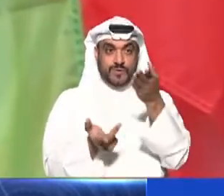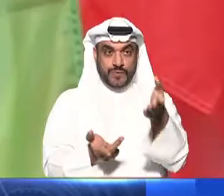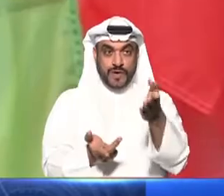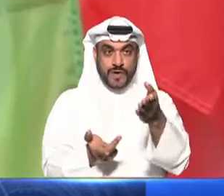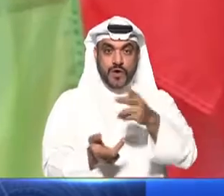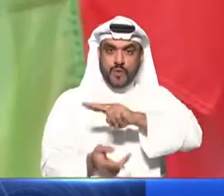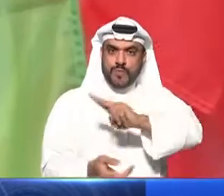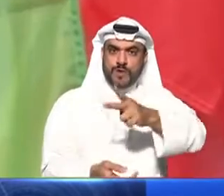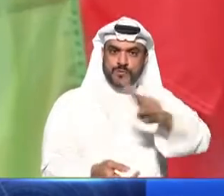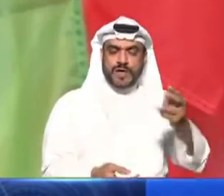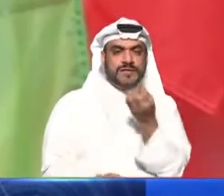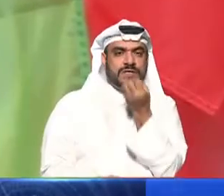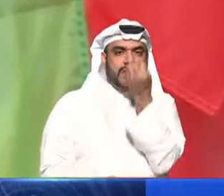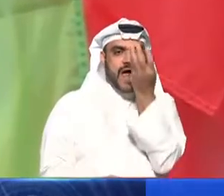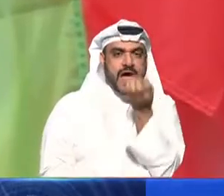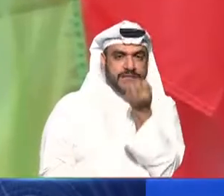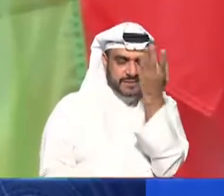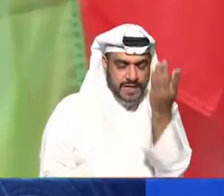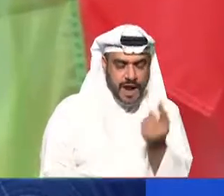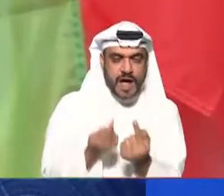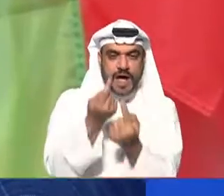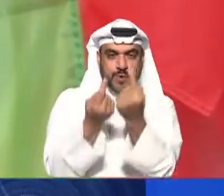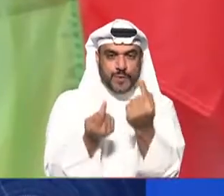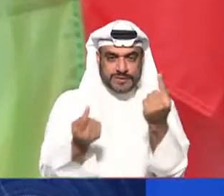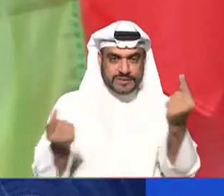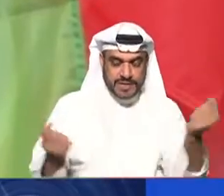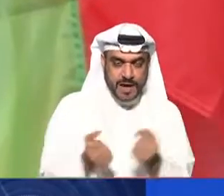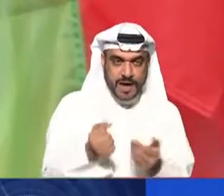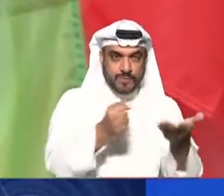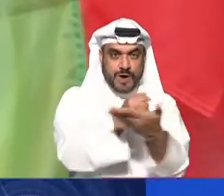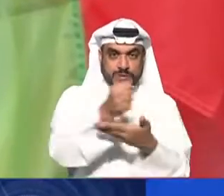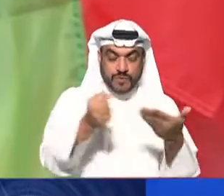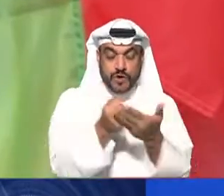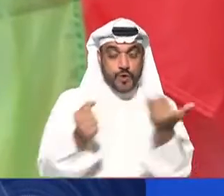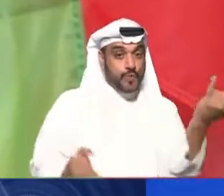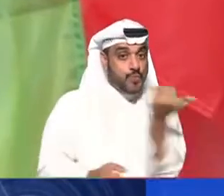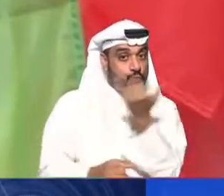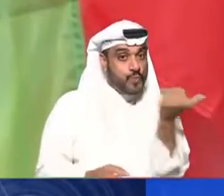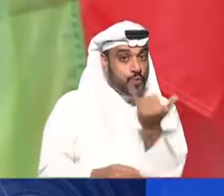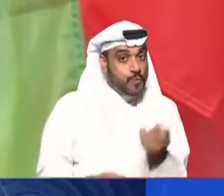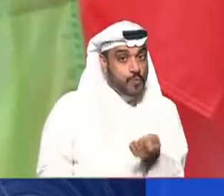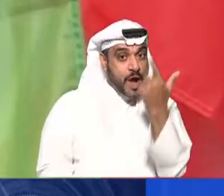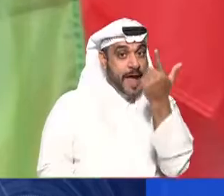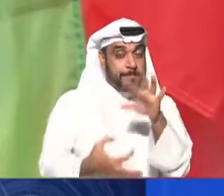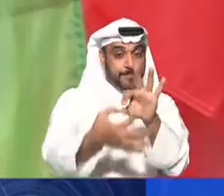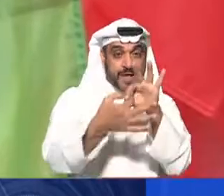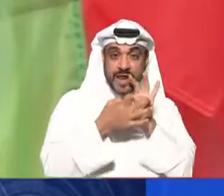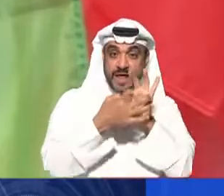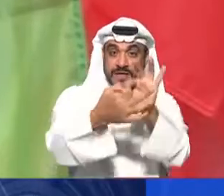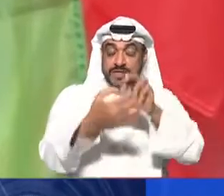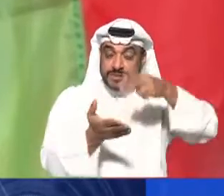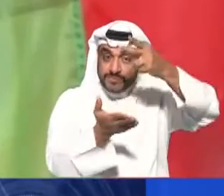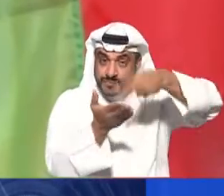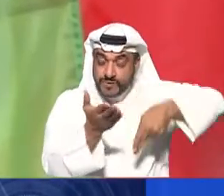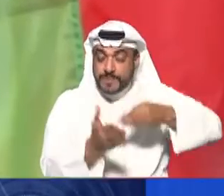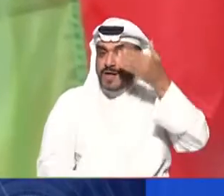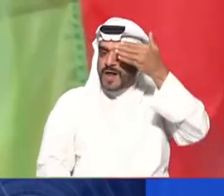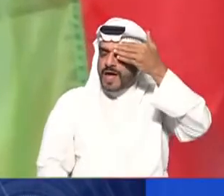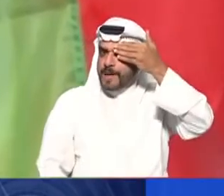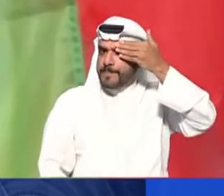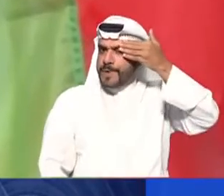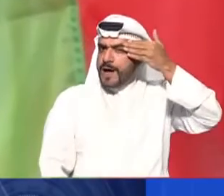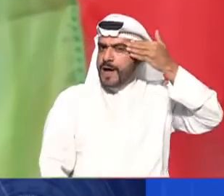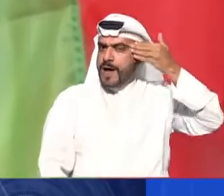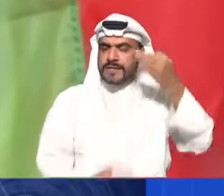وكل القطاعات مثل ما ذكرت في بداية حديثي. المهم في هذه الاتفاقية أن جميع الخبرات اللي موجودة في هذه